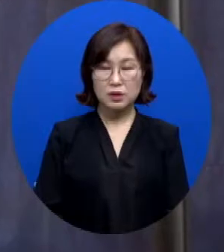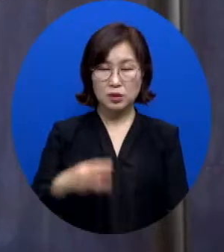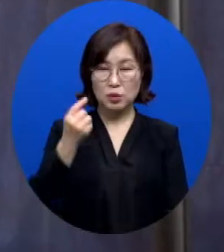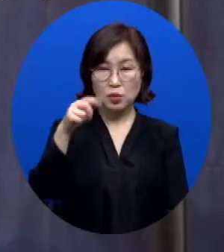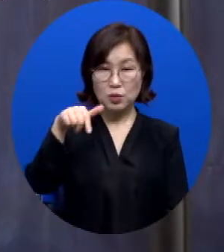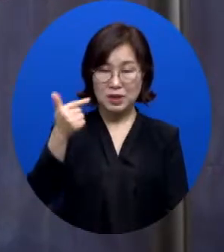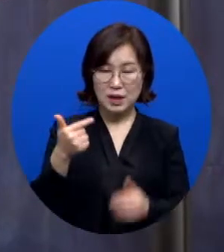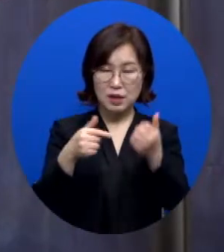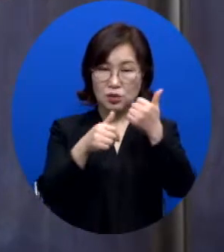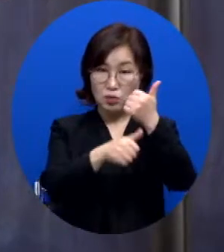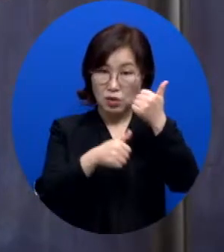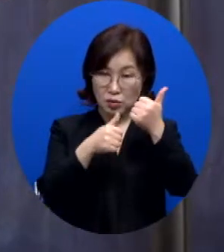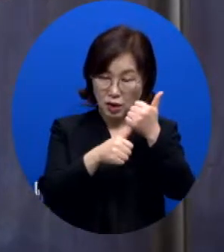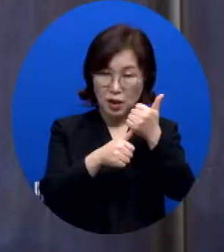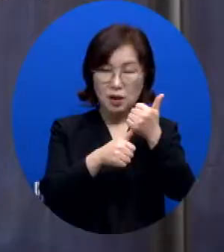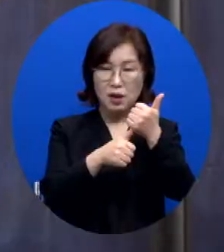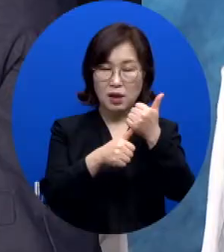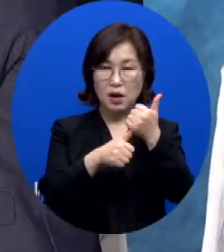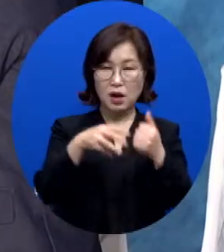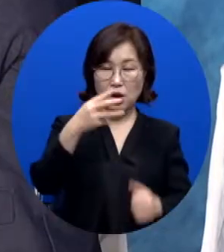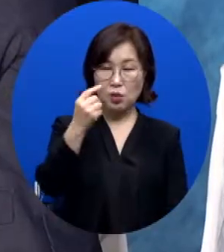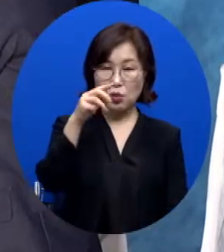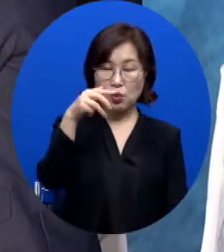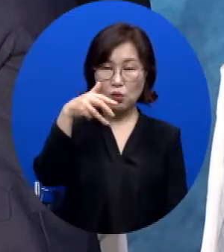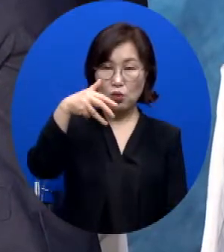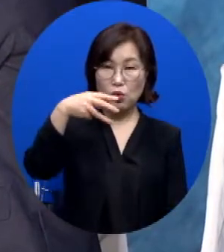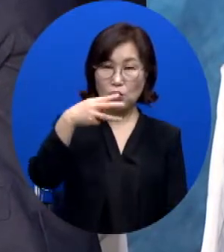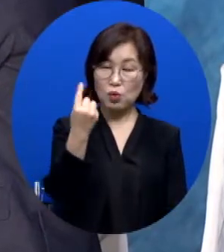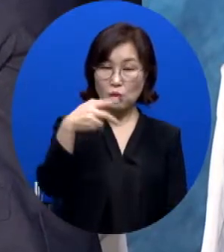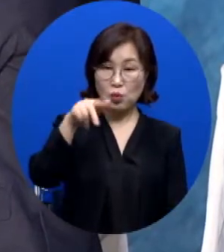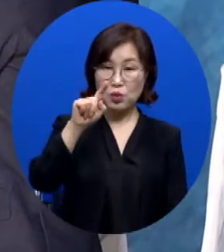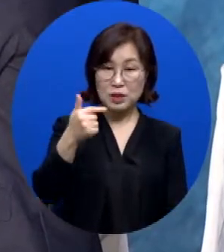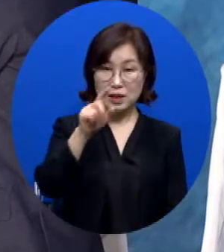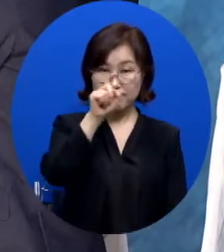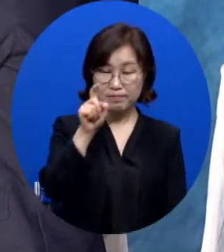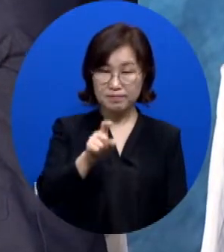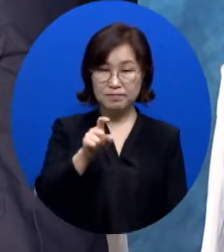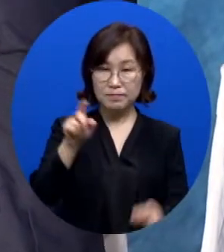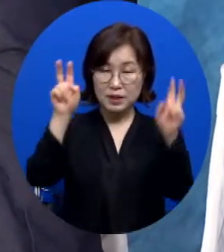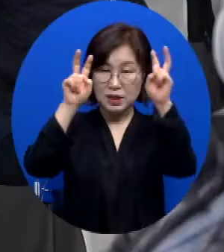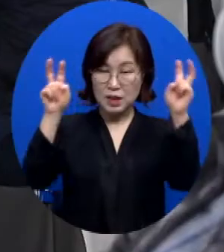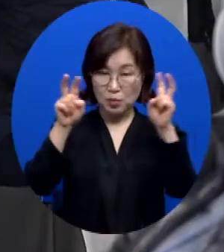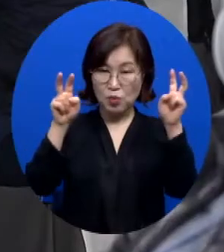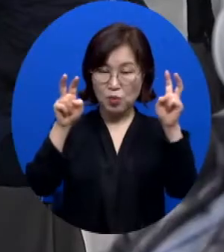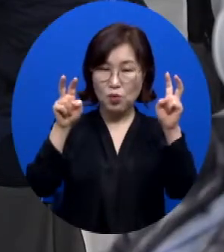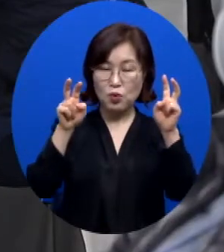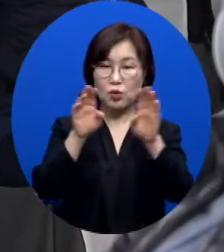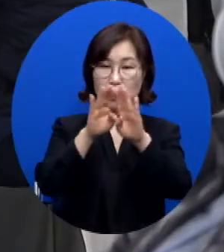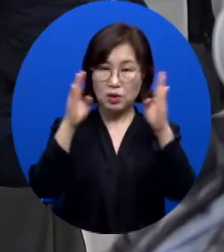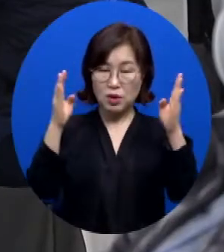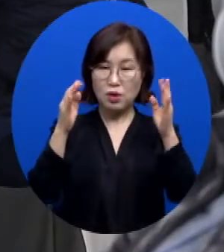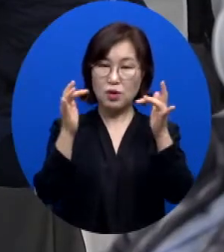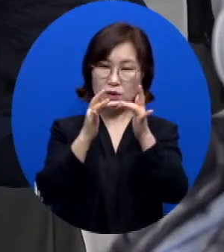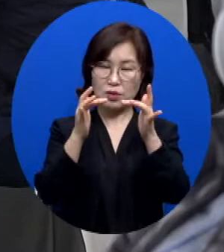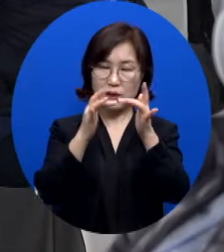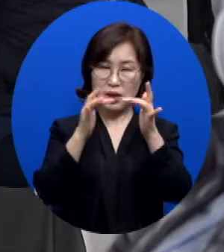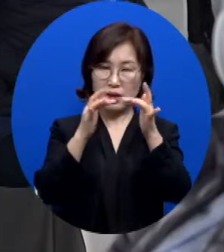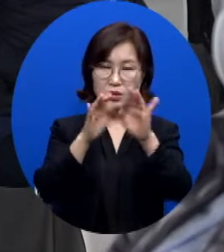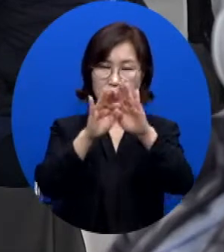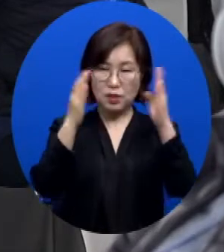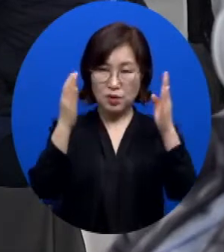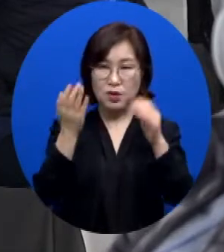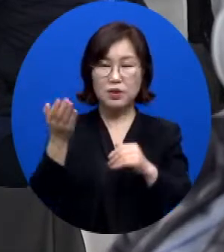한국로잔위원회가 왜 로잔운동인가라는 주제로 개최한 제2차 로잔 목회자 콘퍼런스는 코로나로 인해 대부분 온라인으로